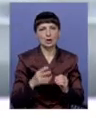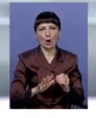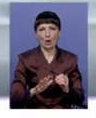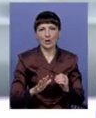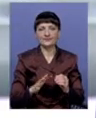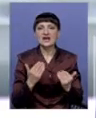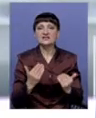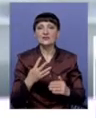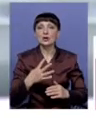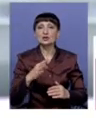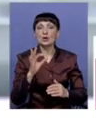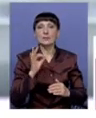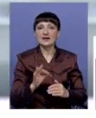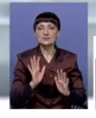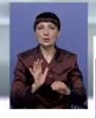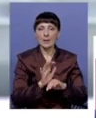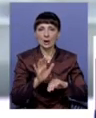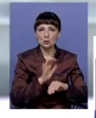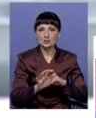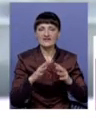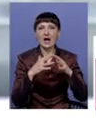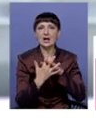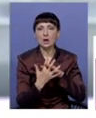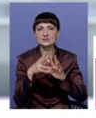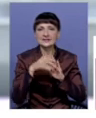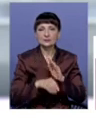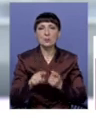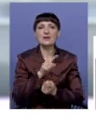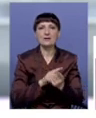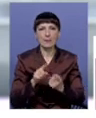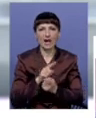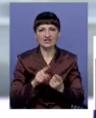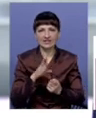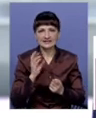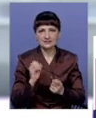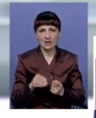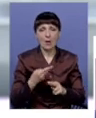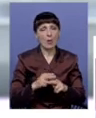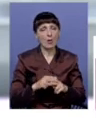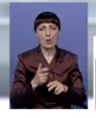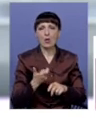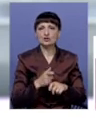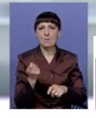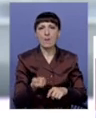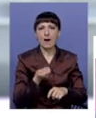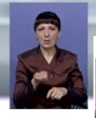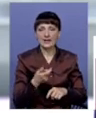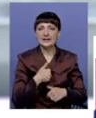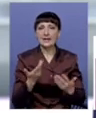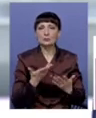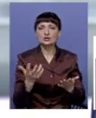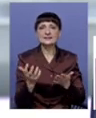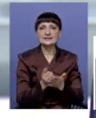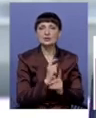Сегодня только 40% продукции, производимой в аграрном секторе, перерабатывается. Это очень мало. Нам нужно